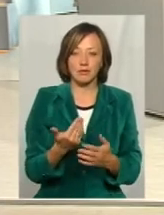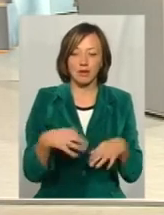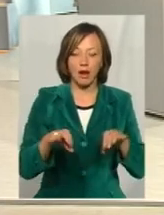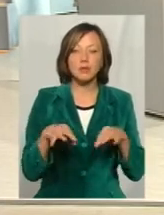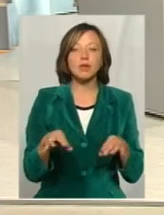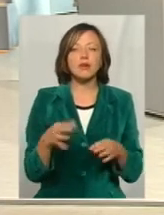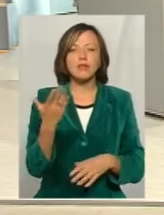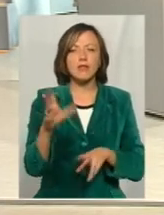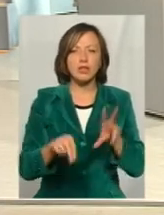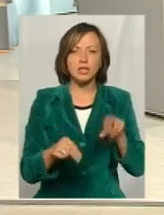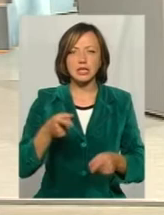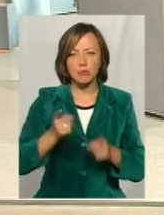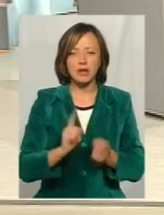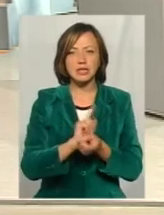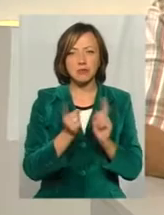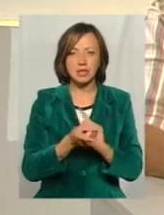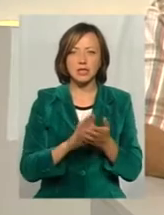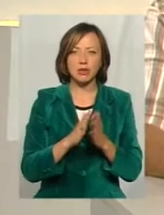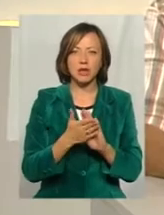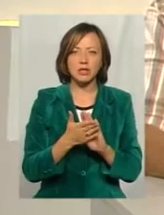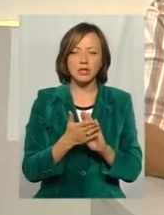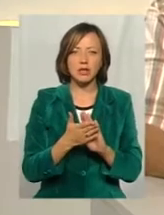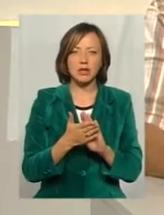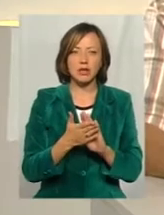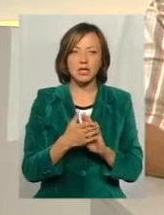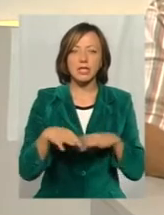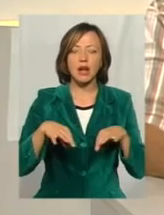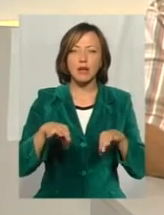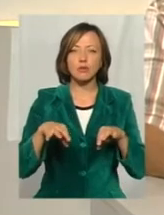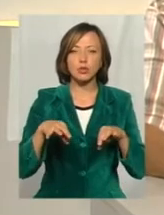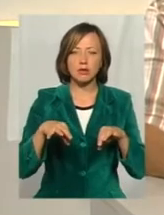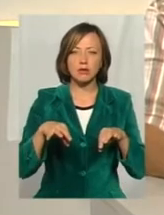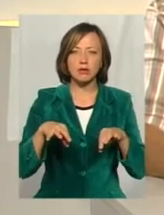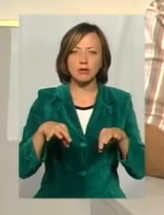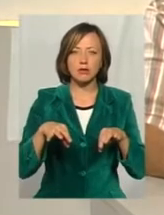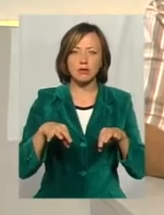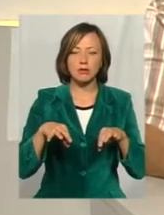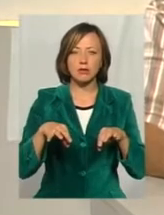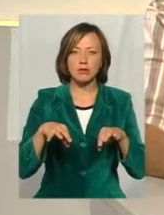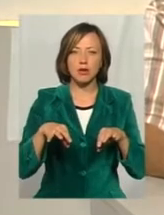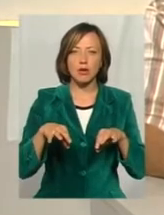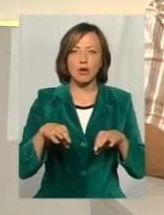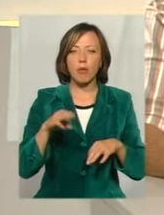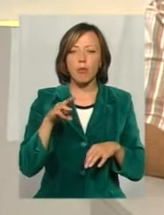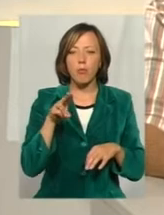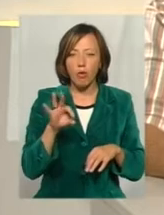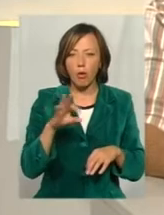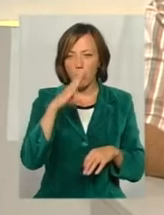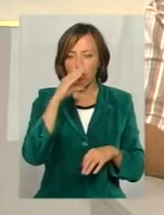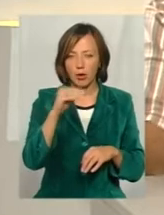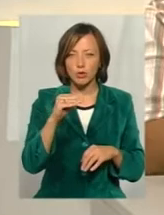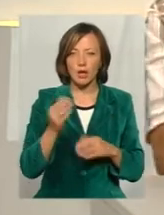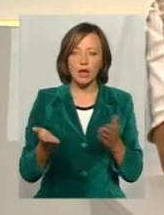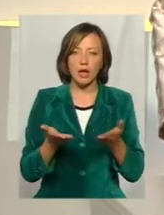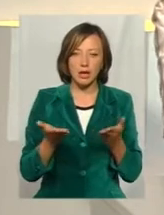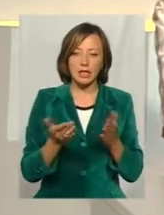вважаєте, чи насправді зміниться ситуація якраз з транспортними засобами по тих маршрутках,